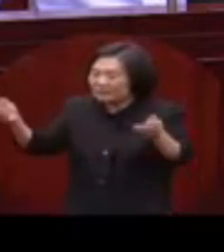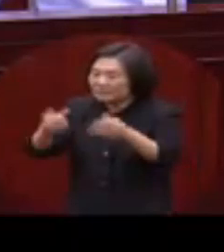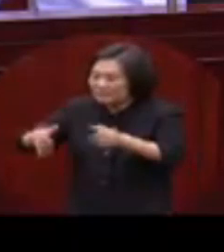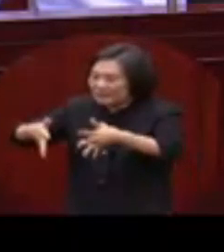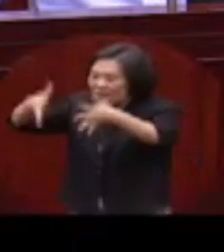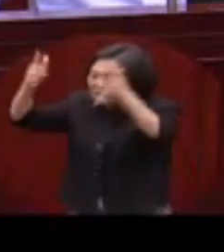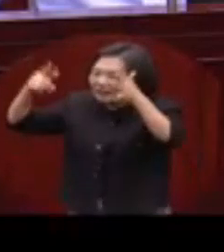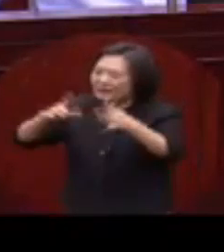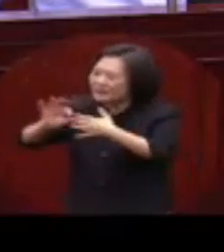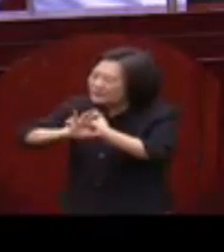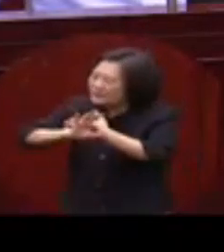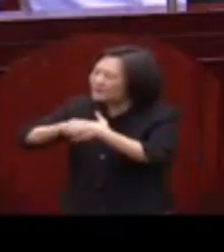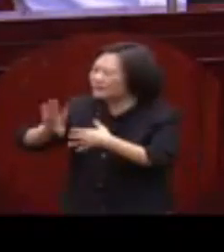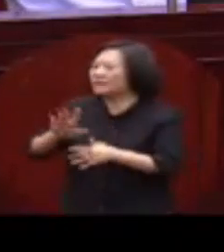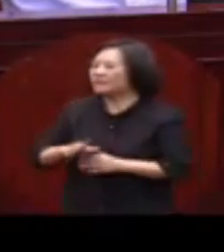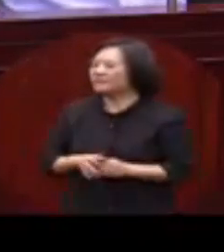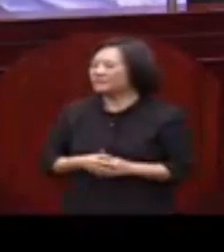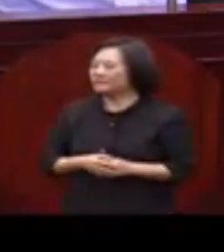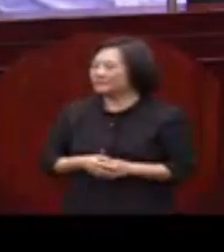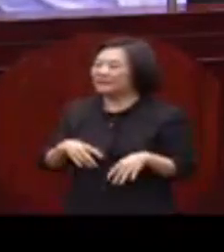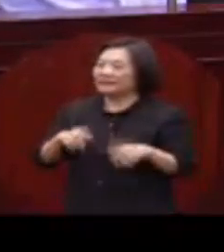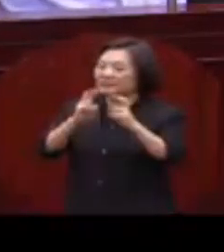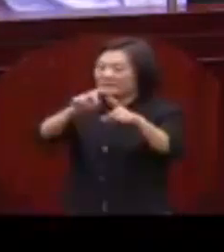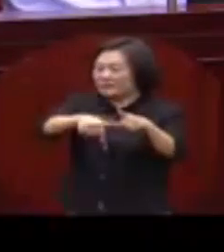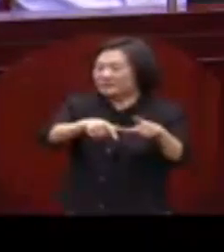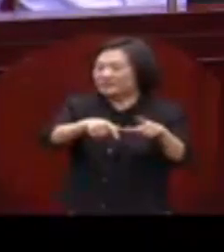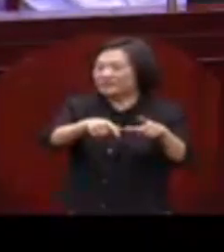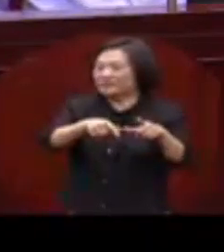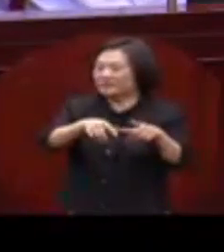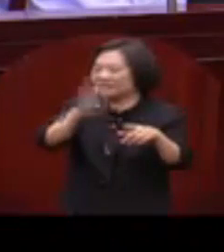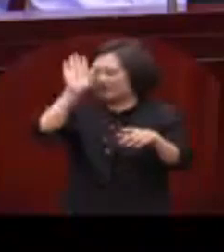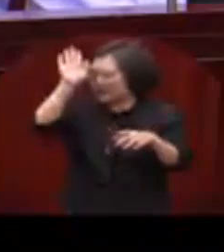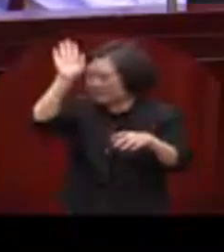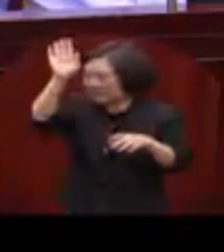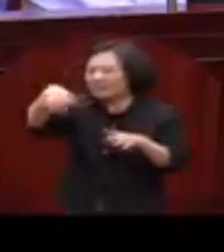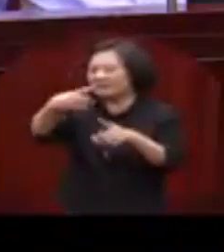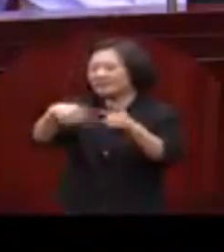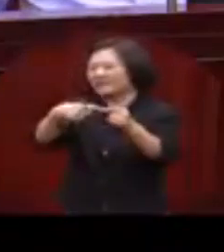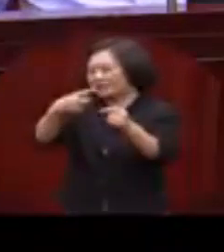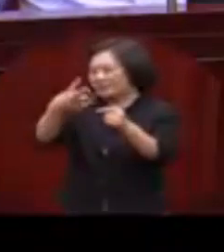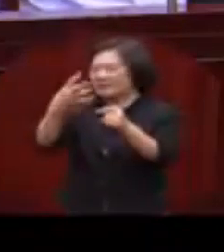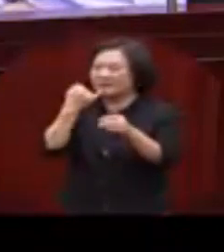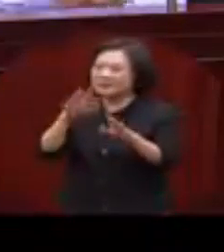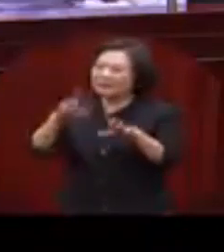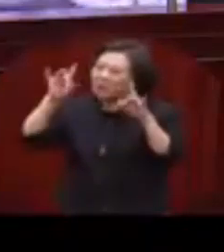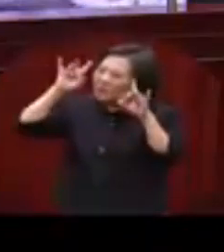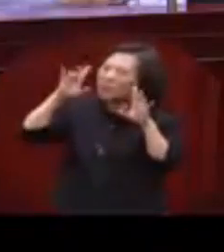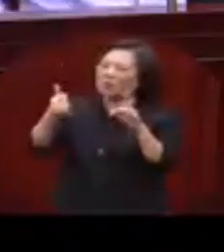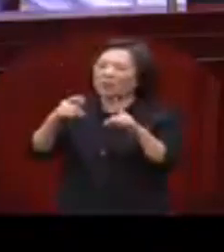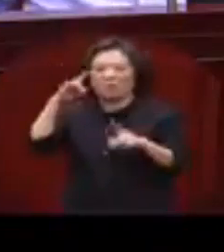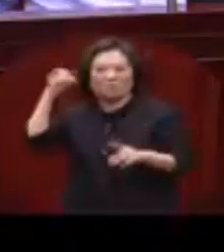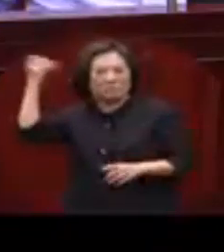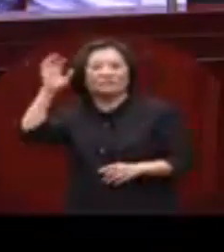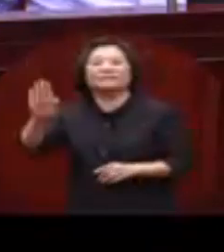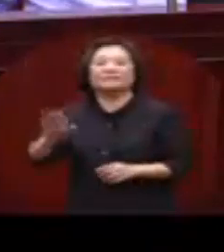小的 target 哈来试试看。所以捷运公司在未来的时间内啊，我们希望它能够更活泼哈，更有创意。就是说，